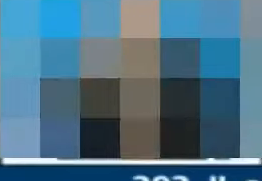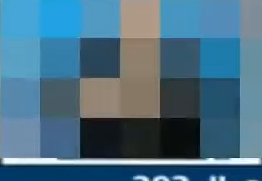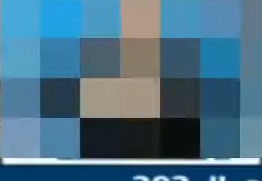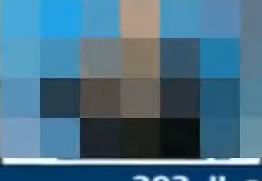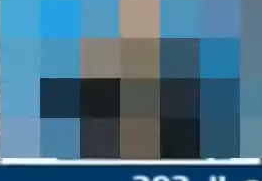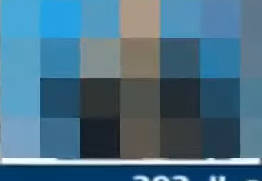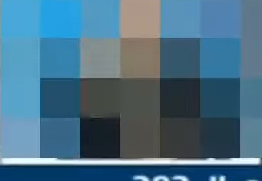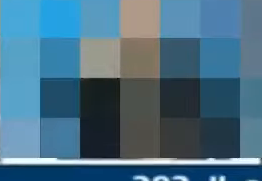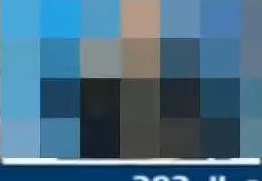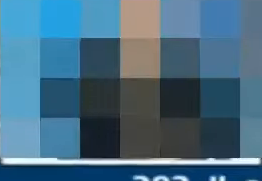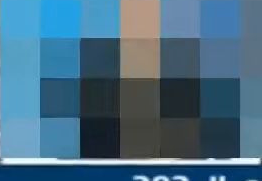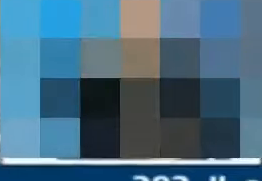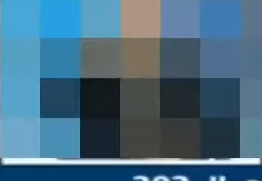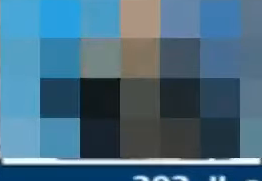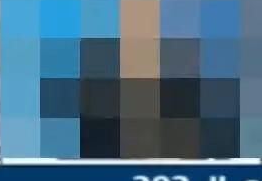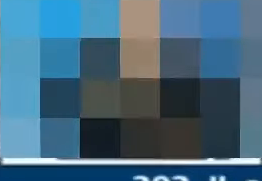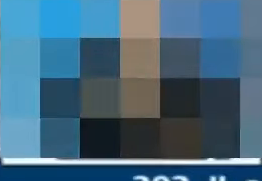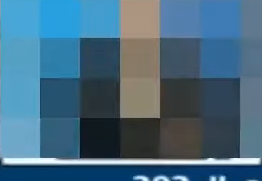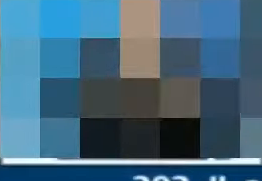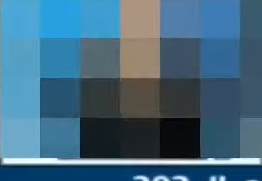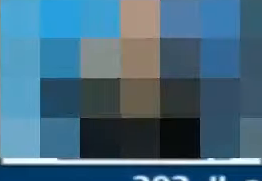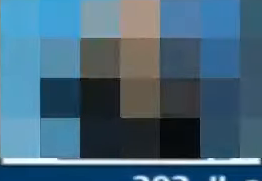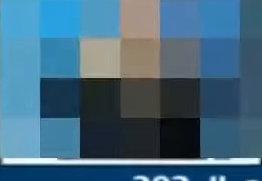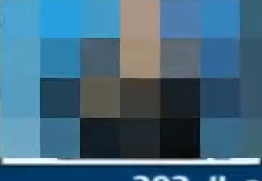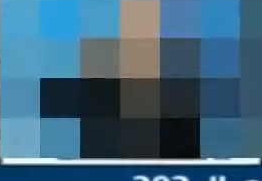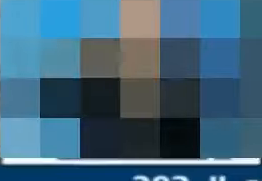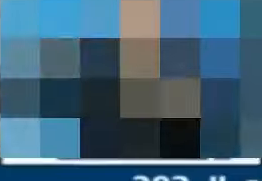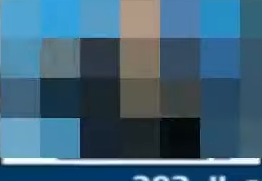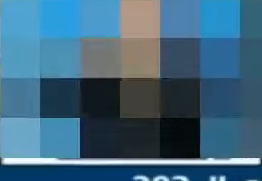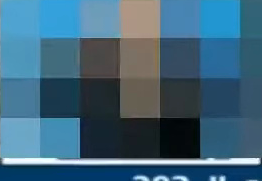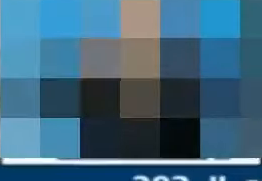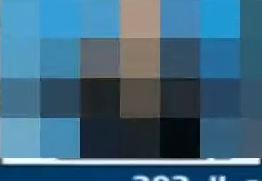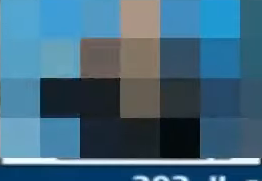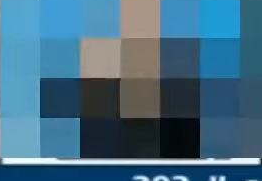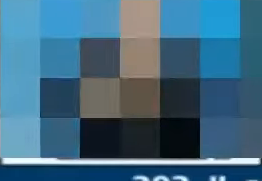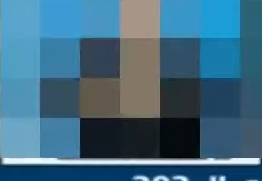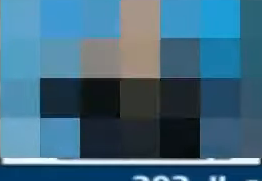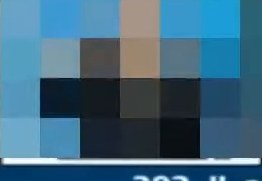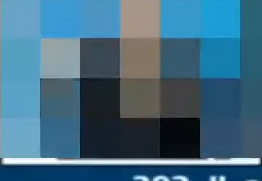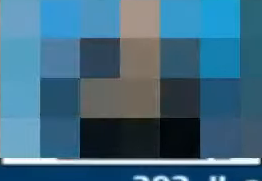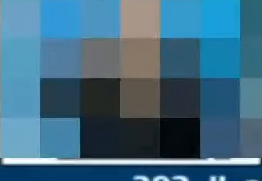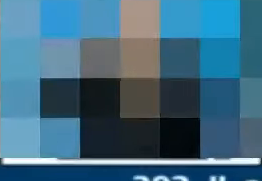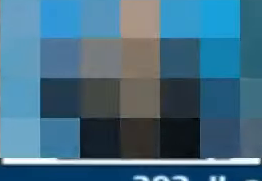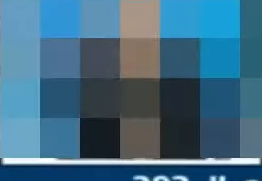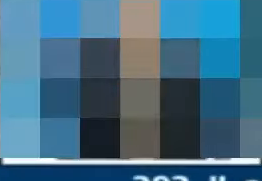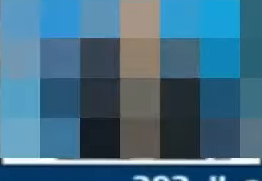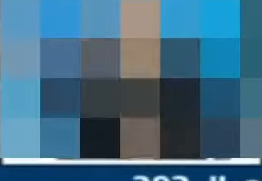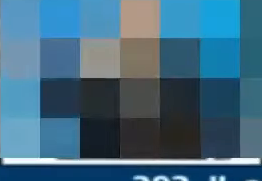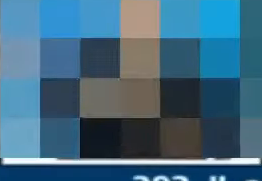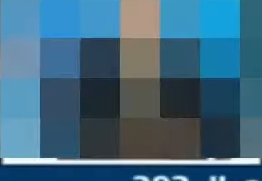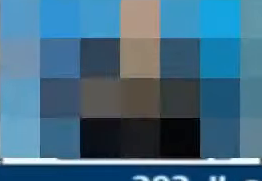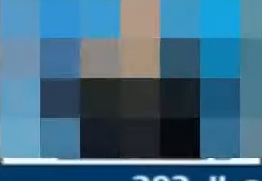4 فلسطينيين وأصيب آخرون في قصف إسرائيلي استهدف جسر وادي غزة، كما استشهد عدد